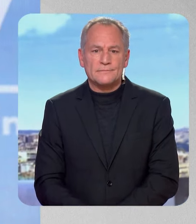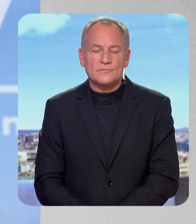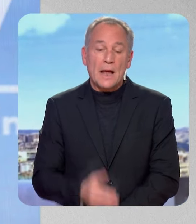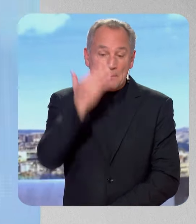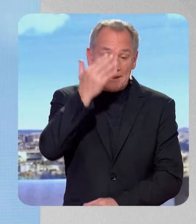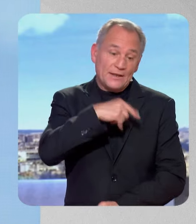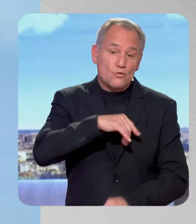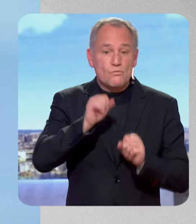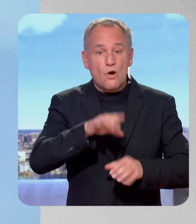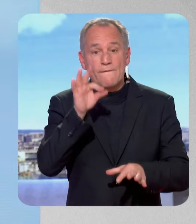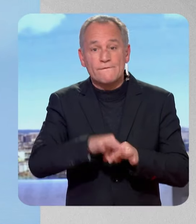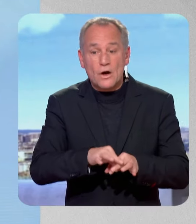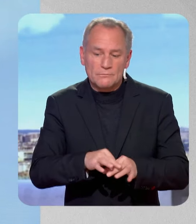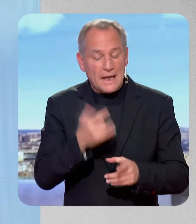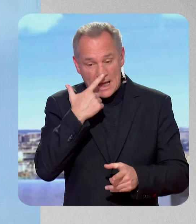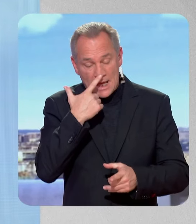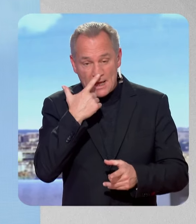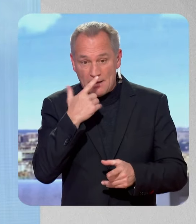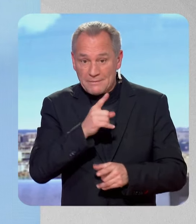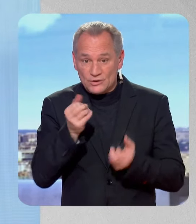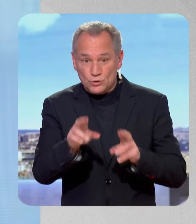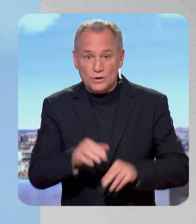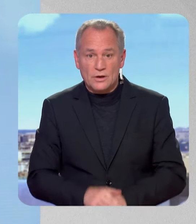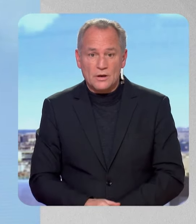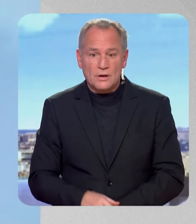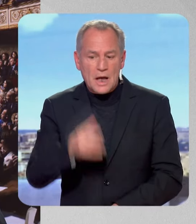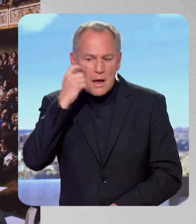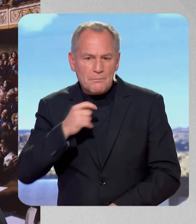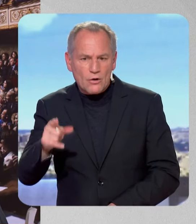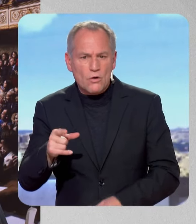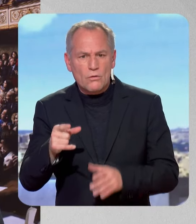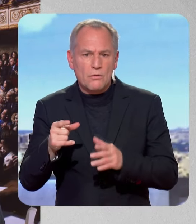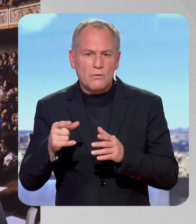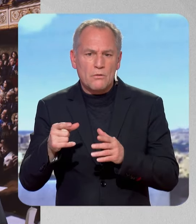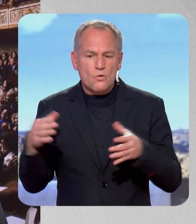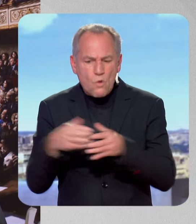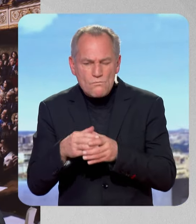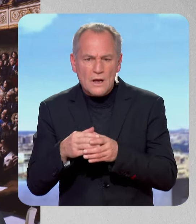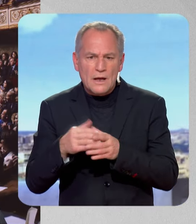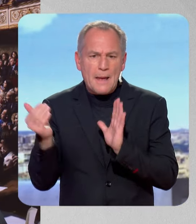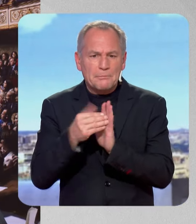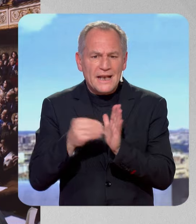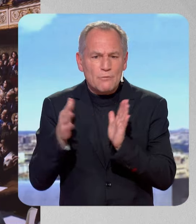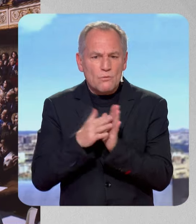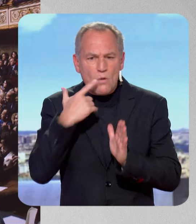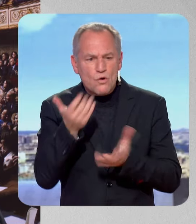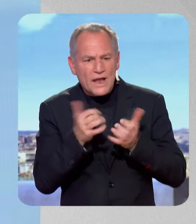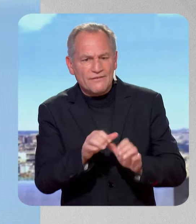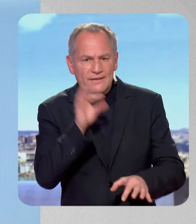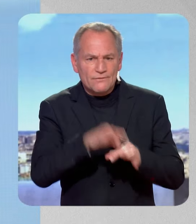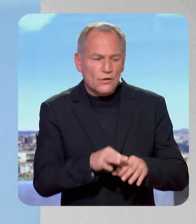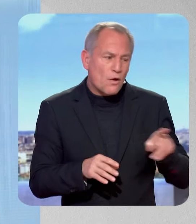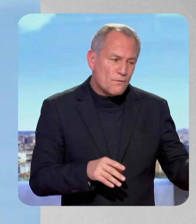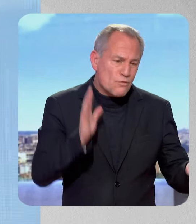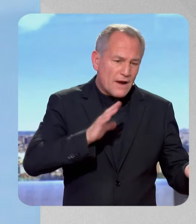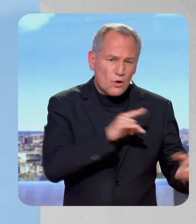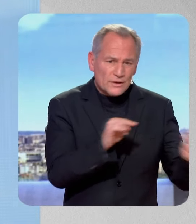si vous avez l'occasion de voter, c'est vrai que vous êtes très critique, parce que les macronistes disent qu ont déposé 1 000 amendements pour nous empêcher de voter. Enfin, quand on se souvient, au moment du débat, vous, vous n'aviez pas déposé 1